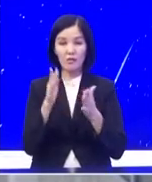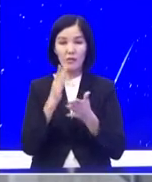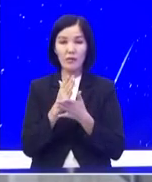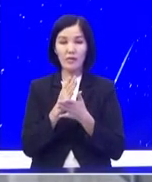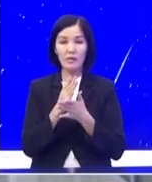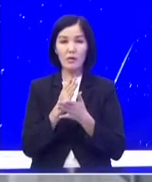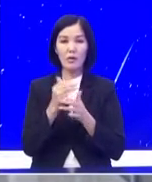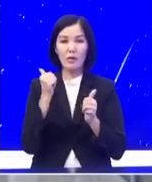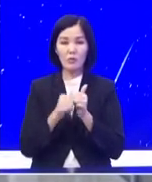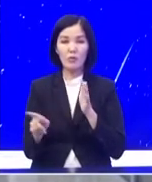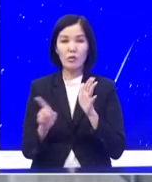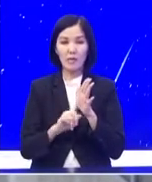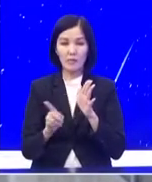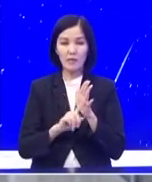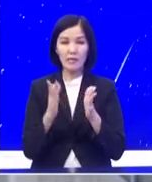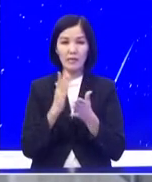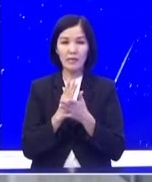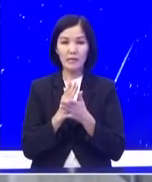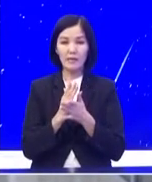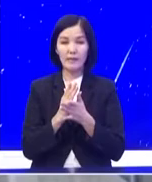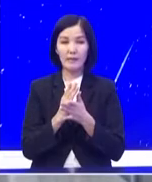осылай тасымалдап жүретін, біз бүкіл қаланың ішіндегі